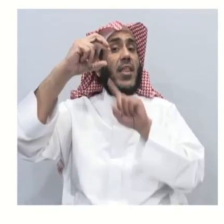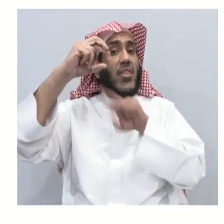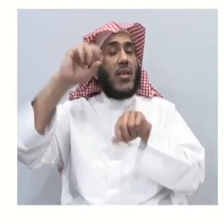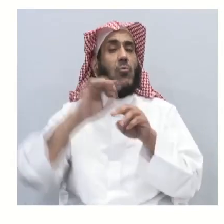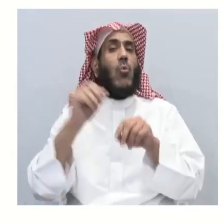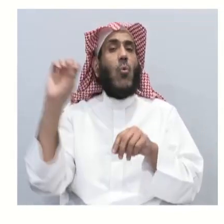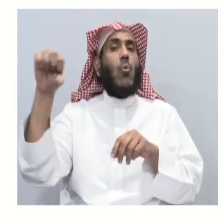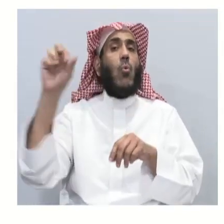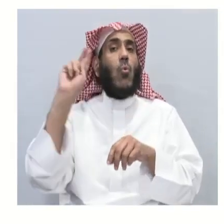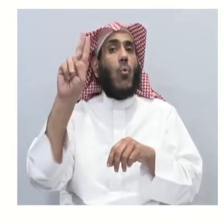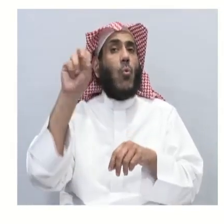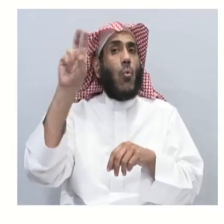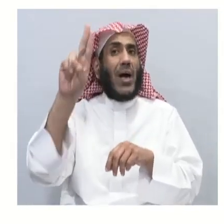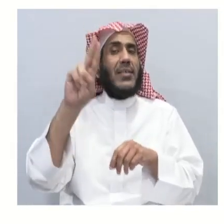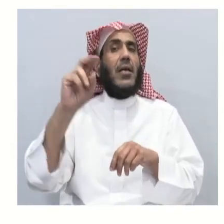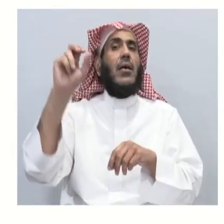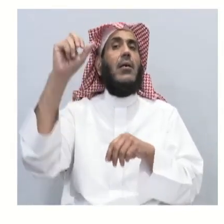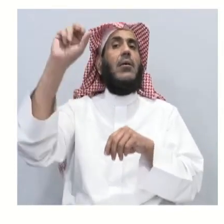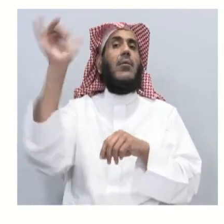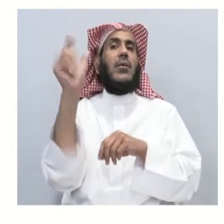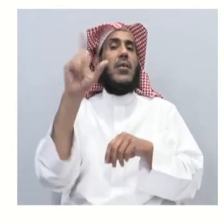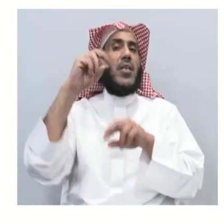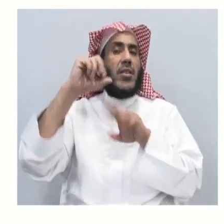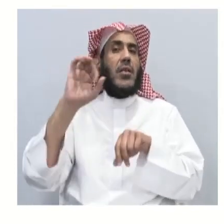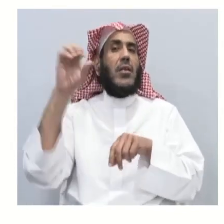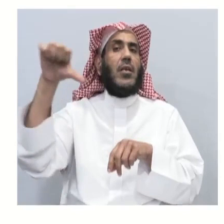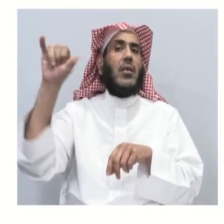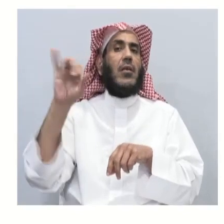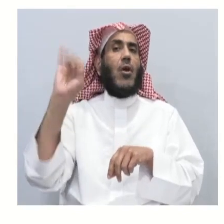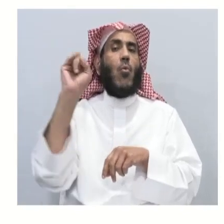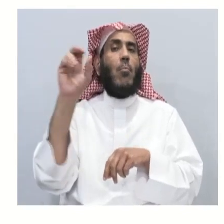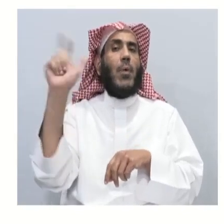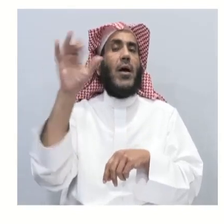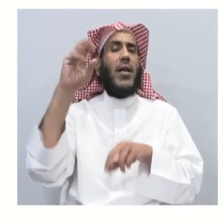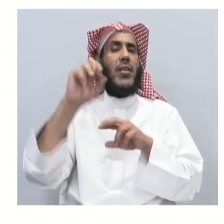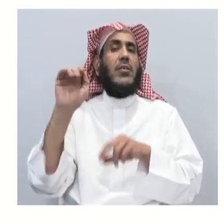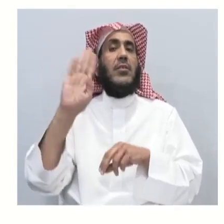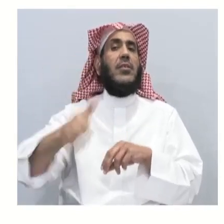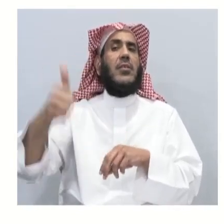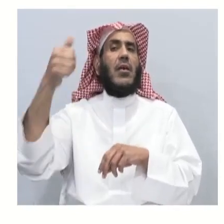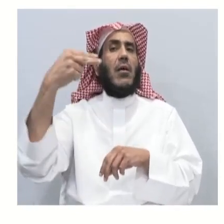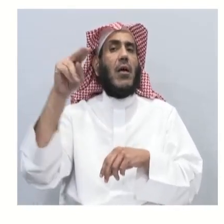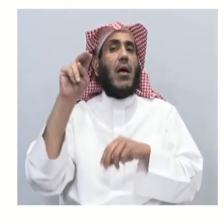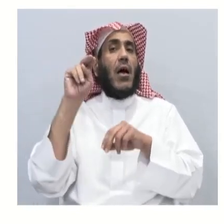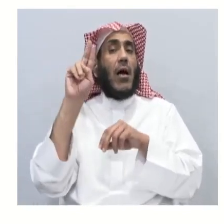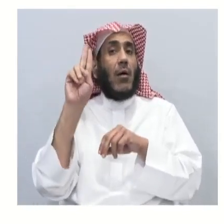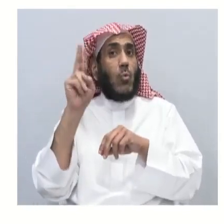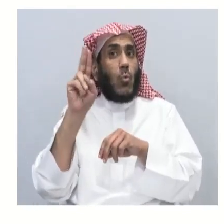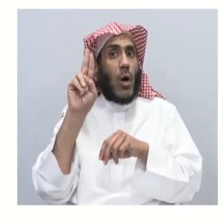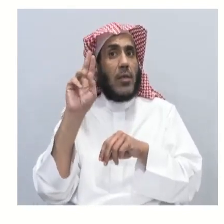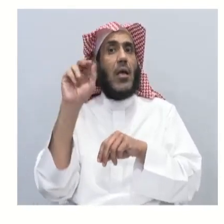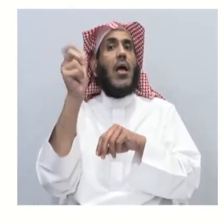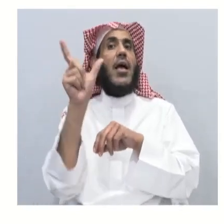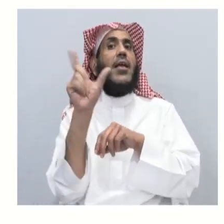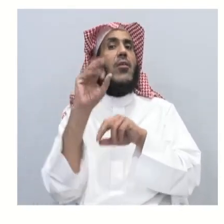إذن، حين إذن، يوم إذن، ساعة إذن، تكتب كلمة واحدة.